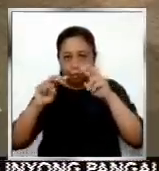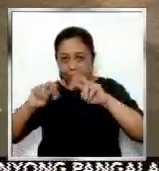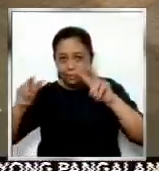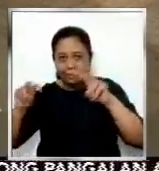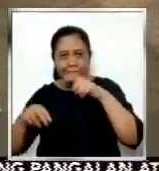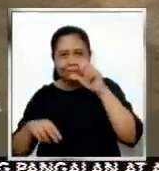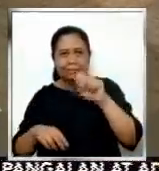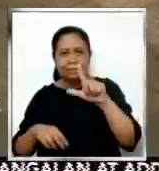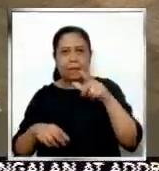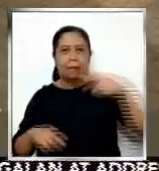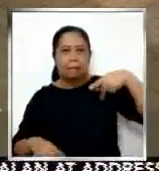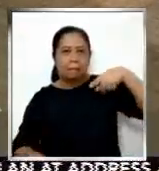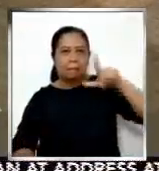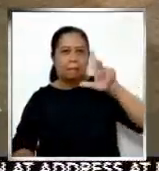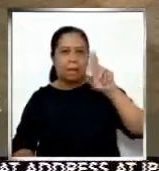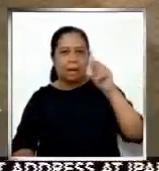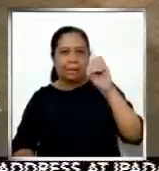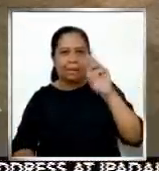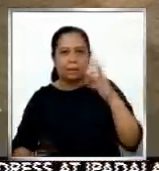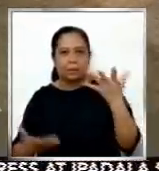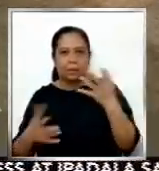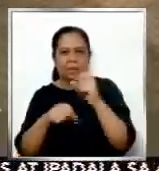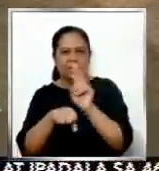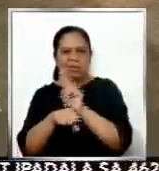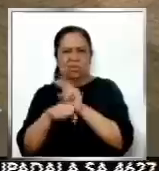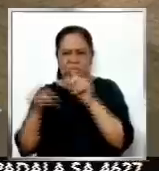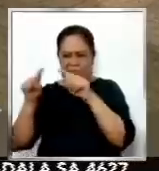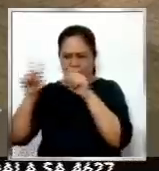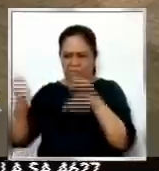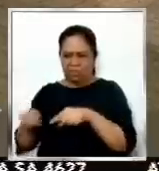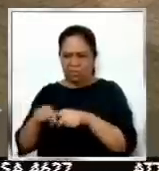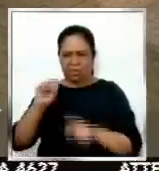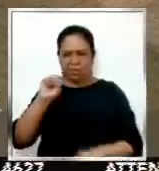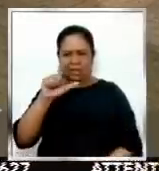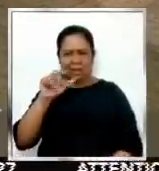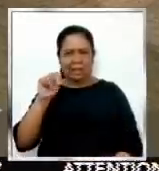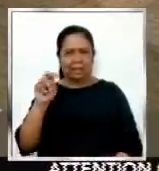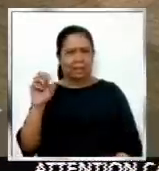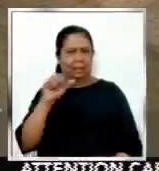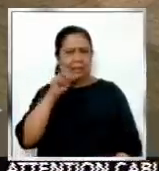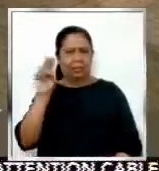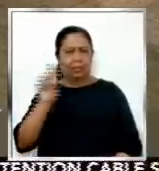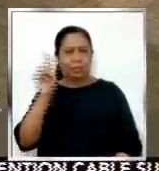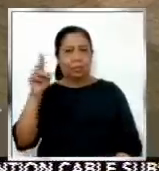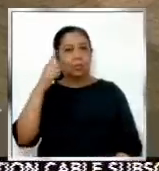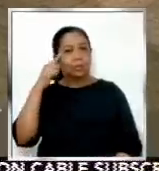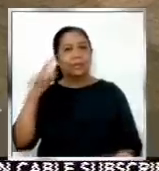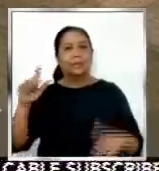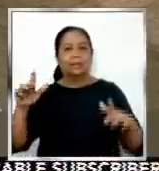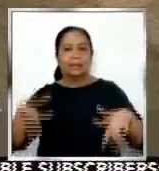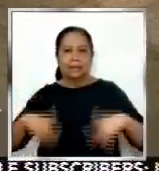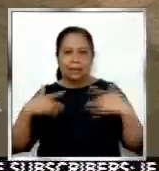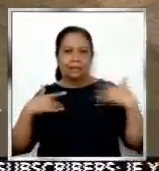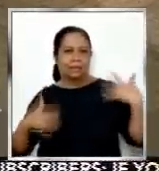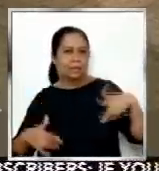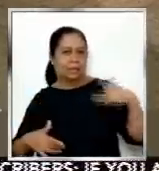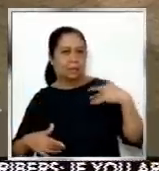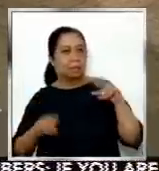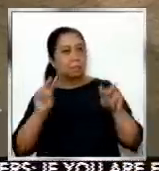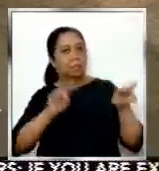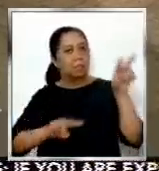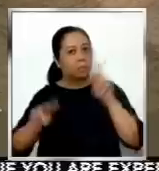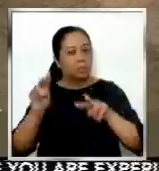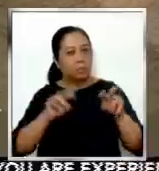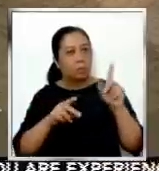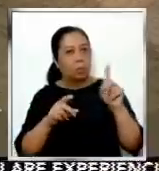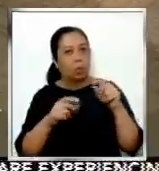plunder. Saan namin pwedeng gamitin yung SALN? Nagagamit yun sa lifestyle, no? Nakikita namin kung anong